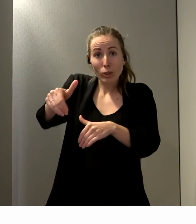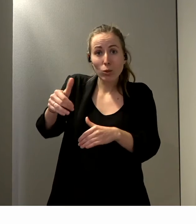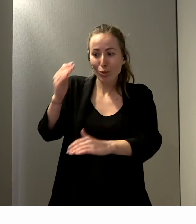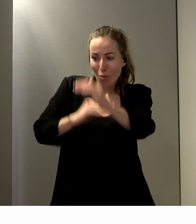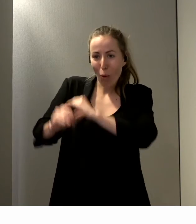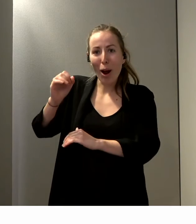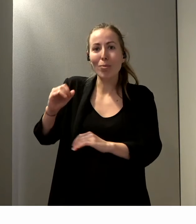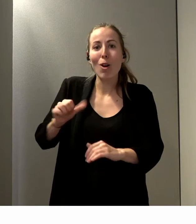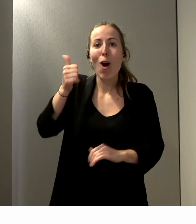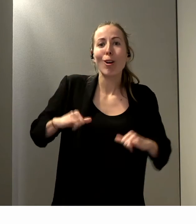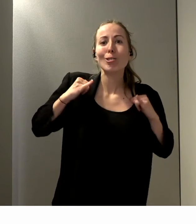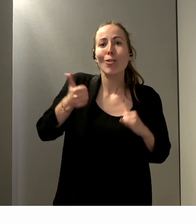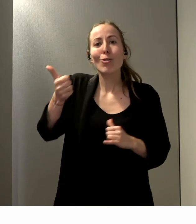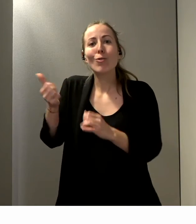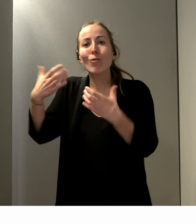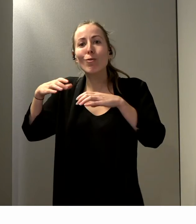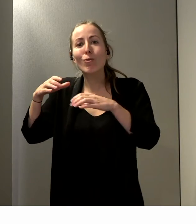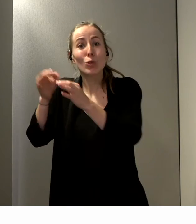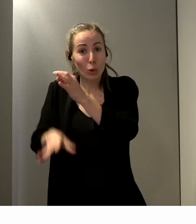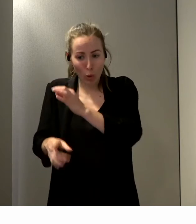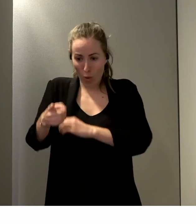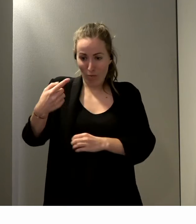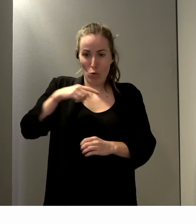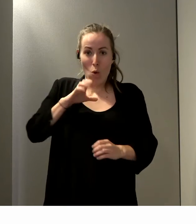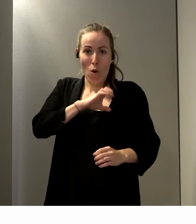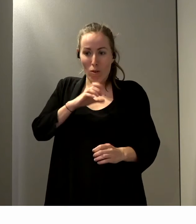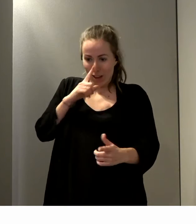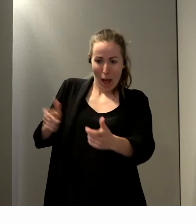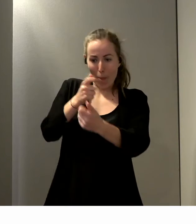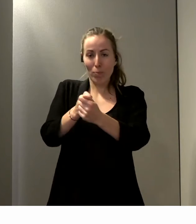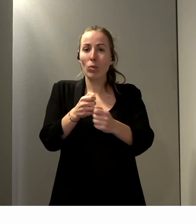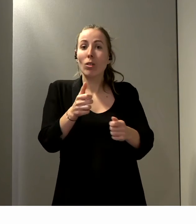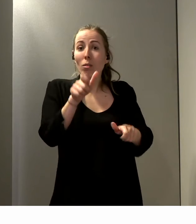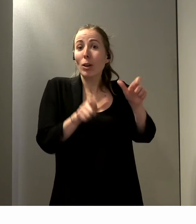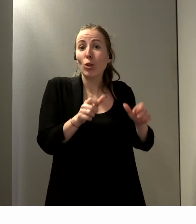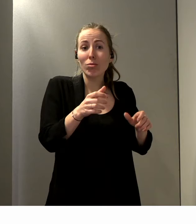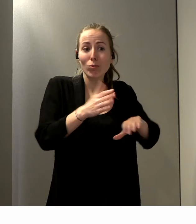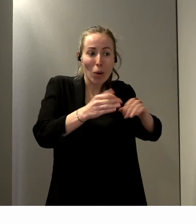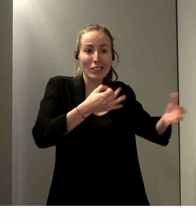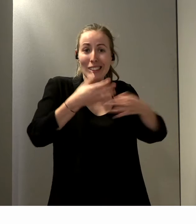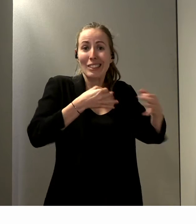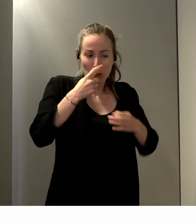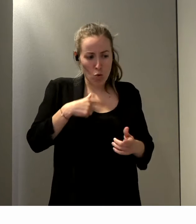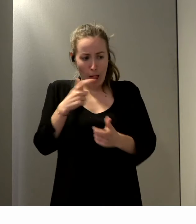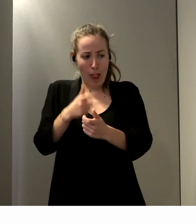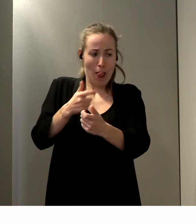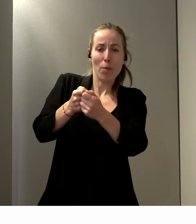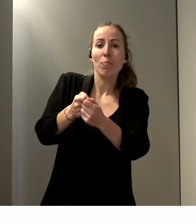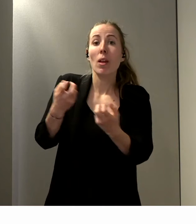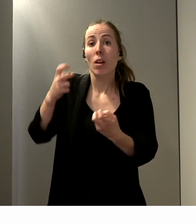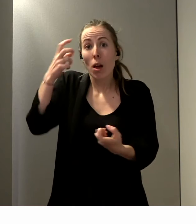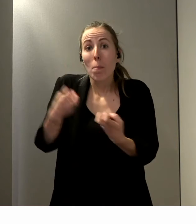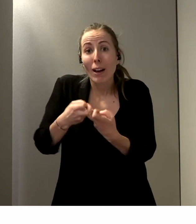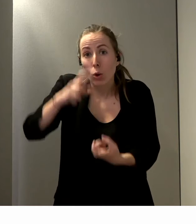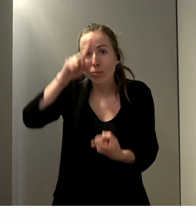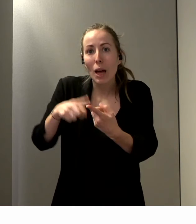qui ne cesse d'évoluer tous les 15 jours, tous les mois, en fonction des retours des utilisateurs. Par exemple, la création d'entreprises. Sur la